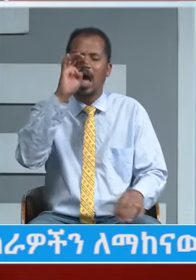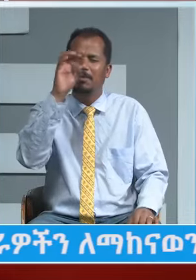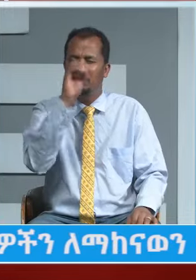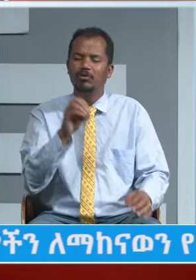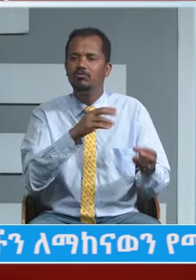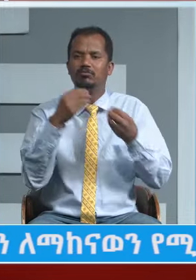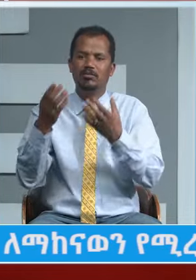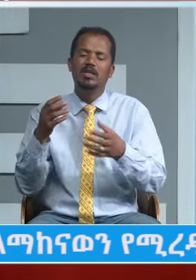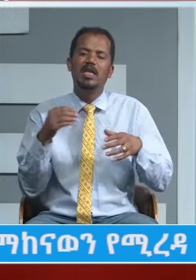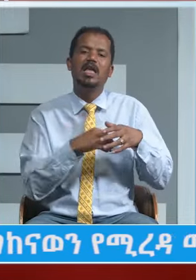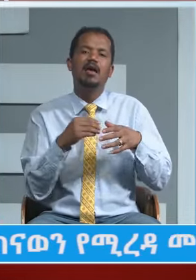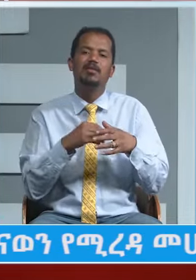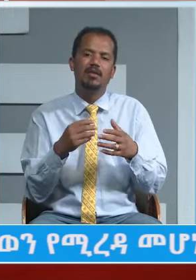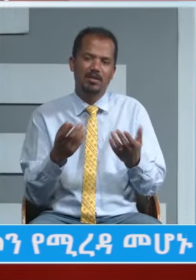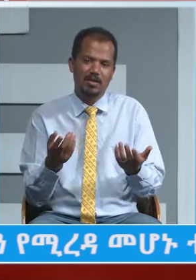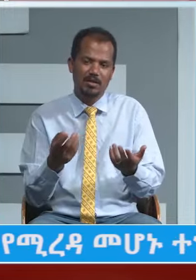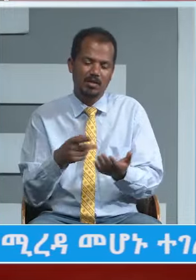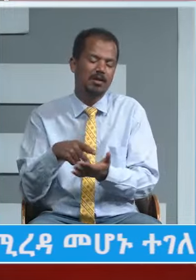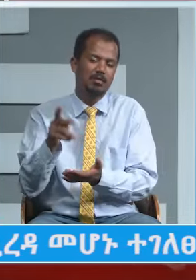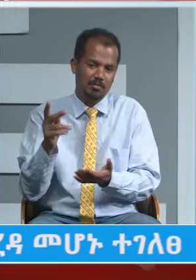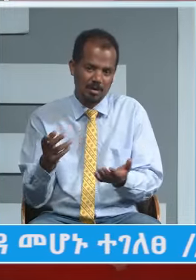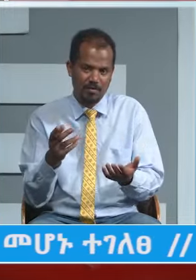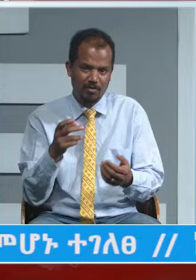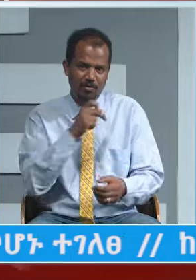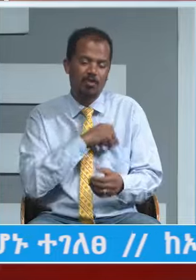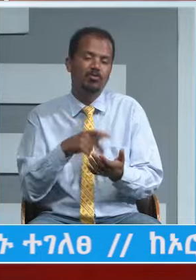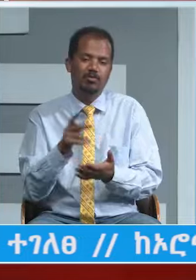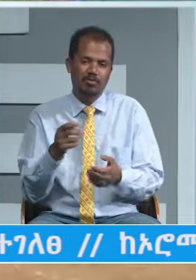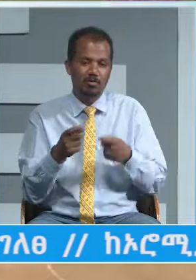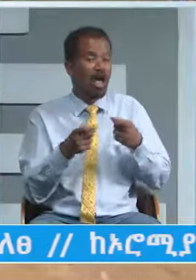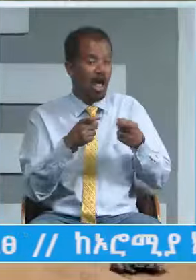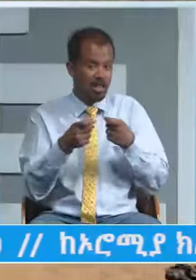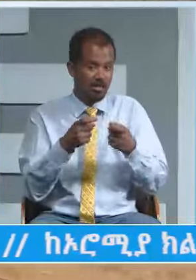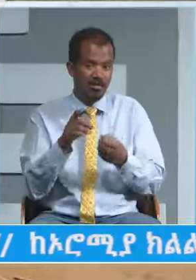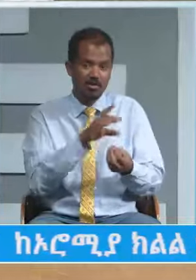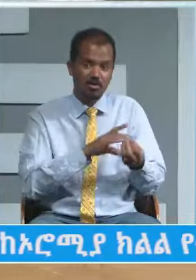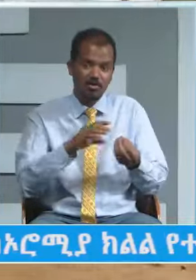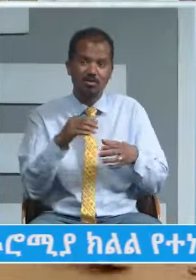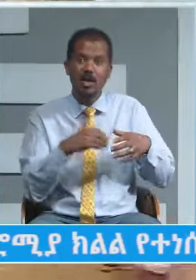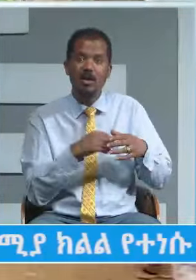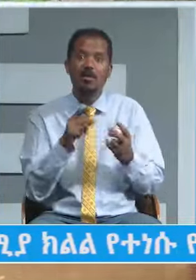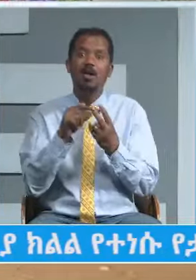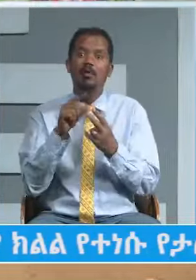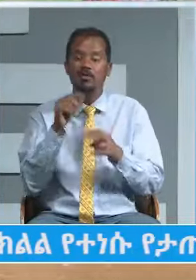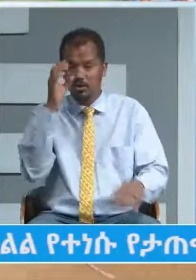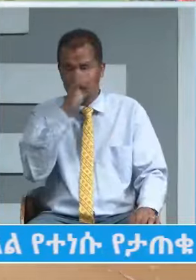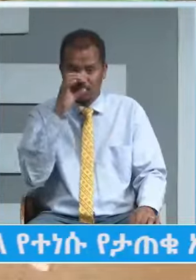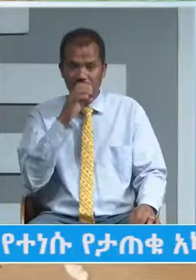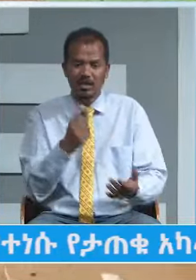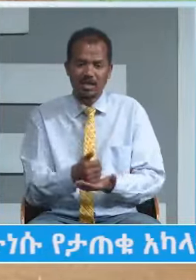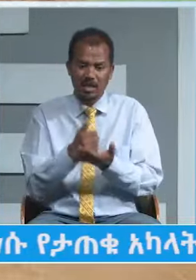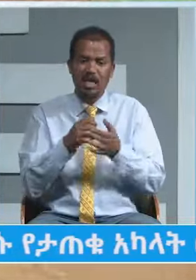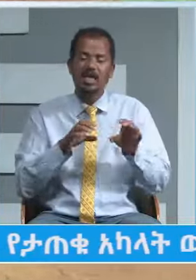ከፐርሰንት ደግሞ ከዚህ ሰብስበን ነው ያው የገቢ ምንጮችን ሰብስበን ነው የደሞዝ የምንከፍለው። እና አስተዳዳሪው ክልሉም የገቢ አማራጮችን